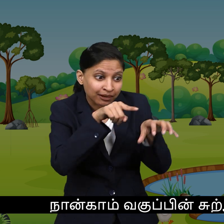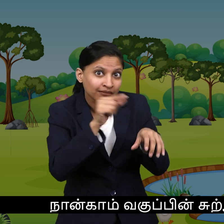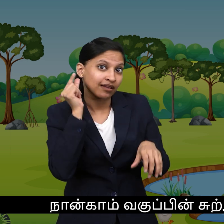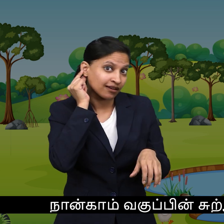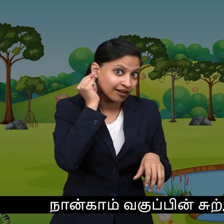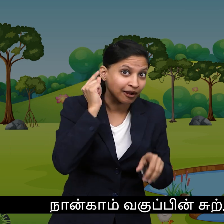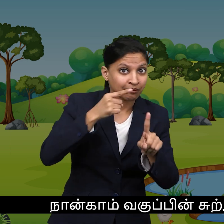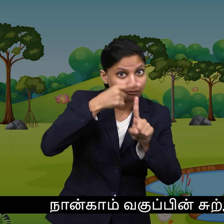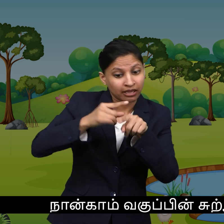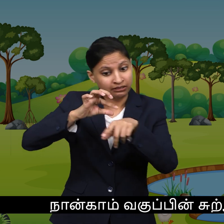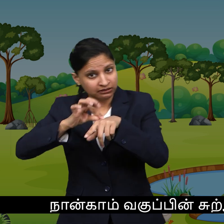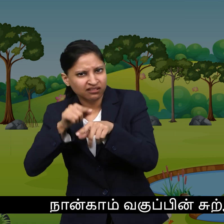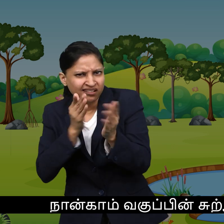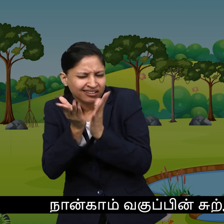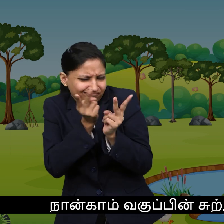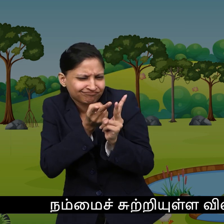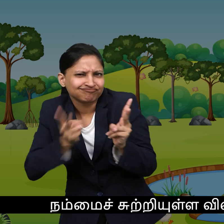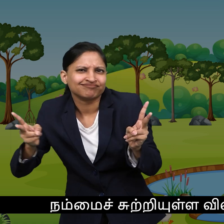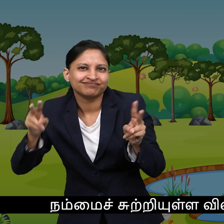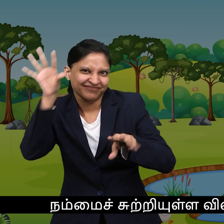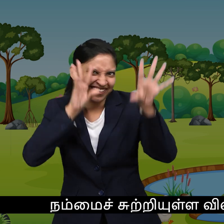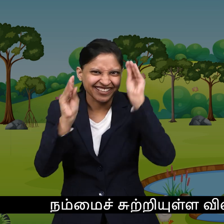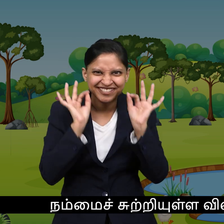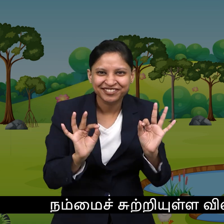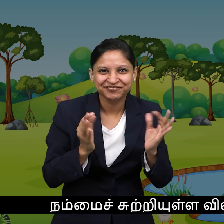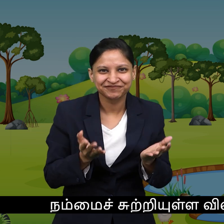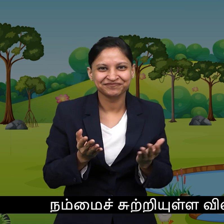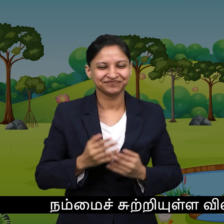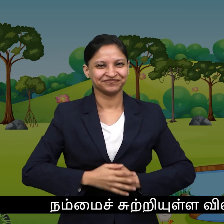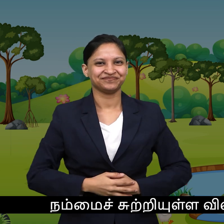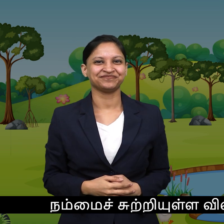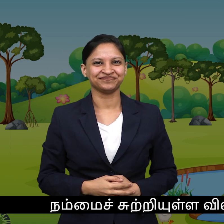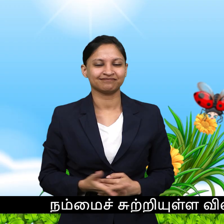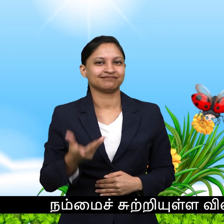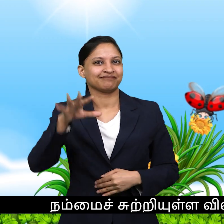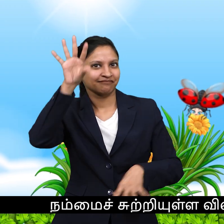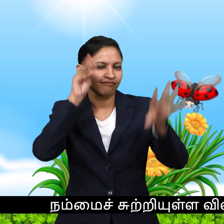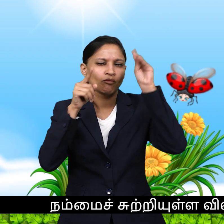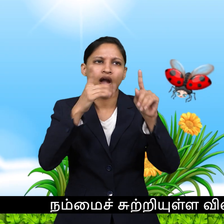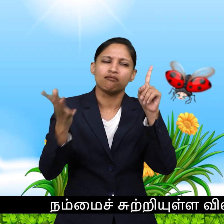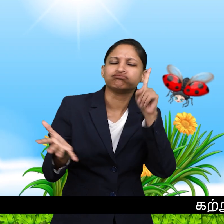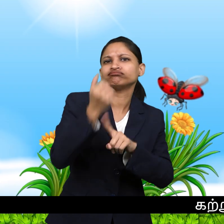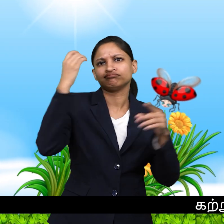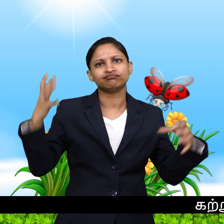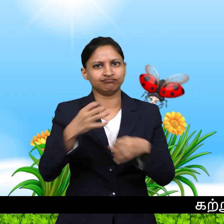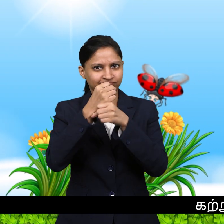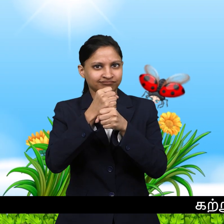பற்றியும் 4ஆம் வகுப்பின் சுற்றுச்சூழல் அறிவியல் பாடத்திலிருந்து நம்மை சுற்றியுள்ள விலங்குகள் பற்றி அறிந்து